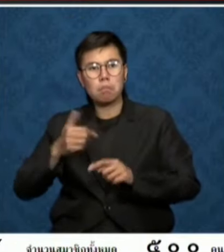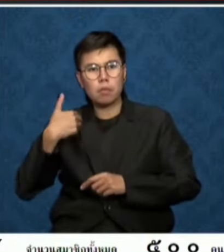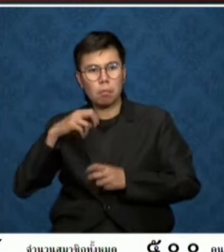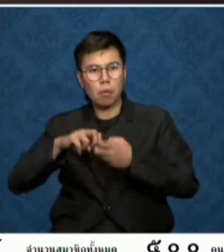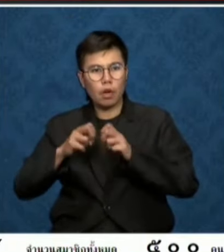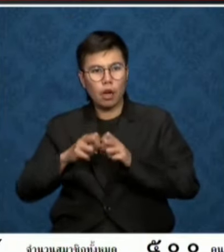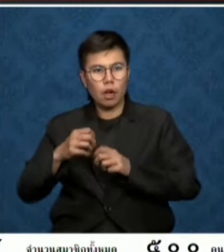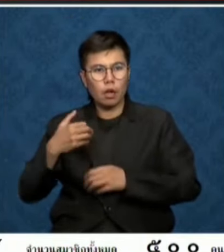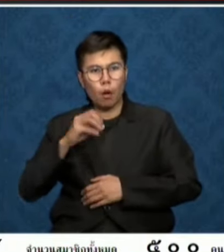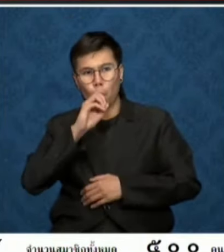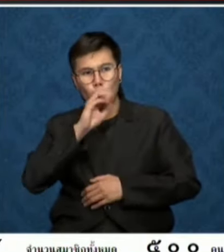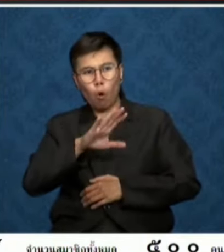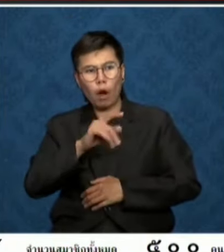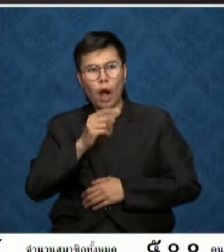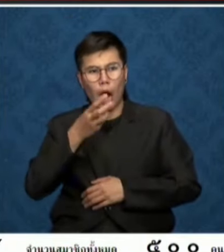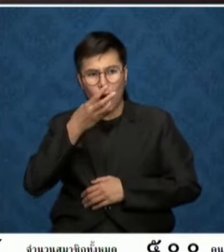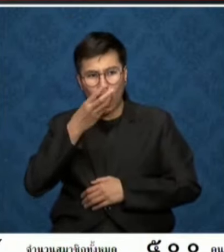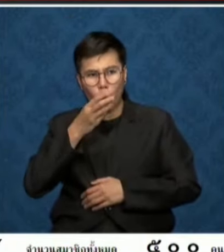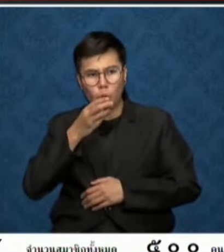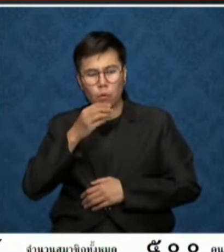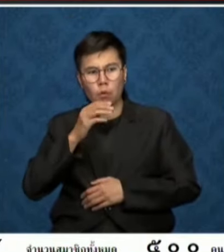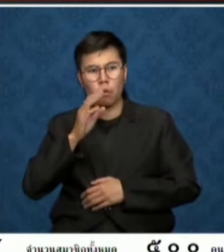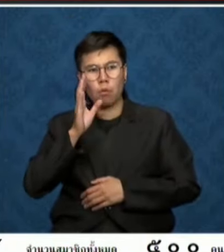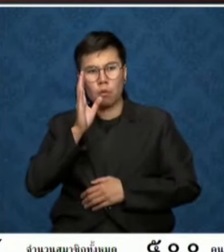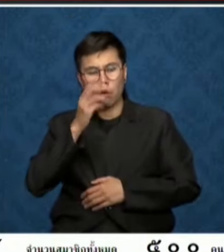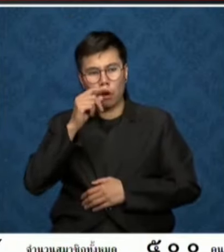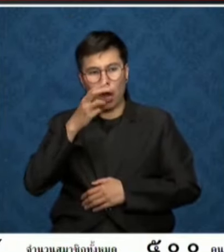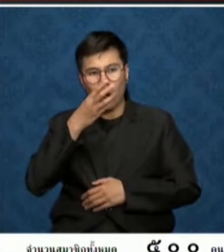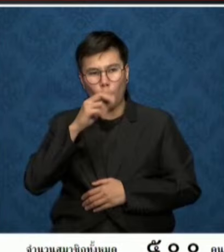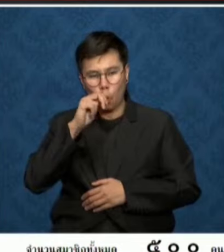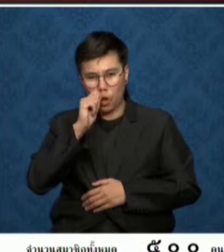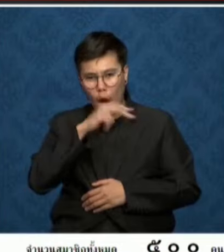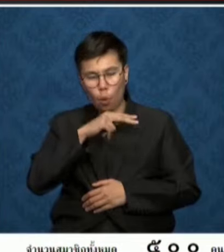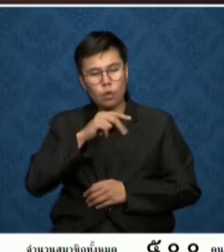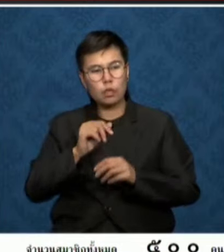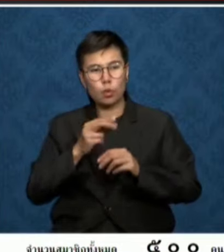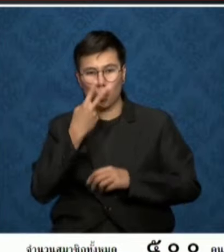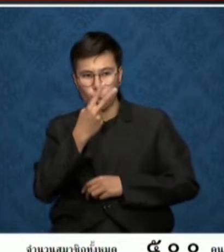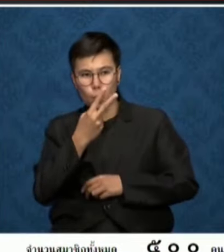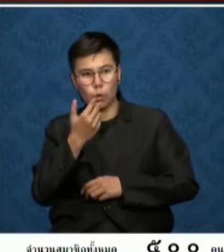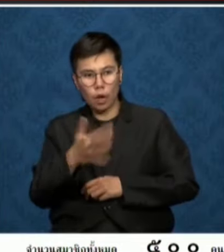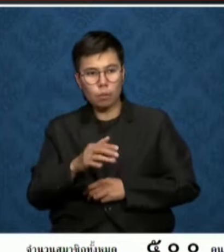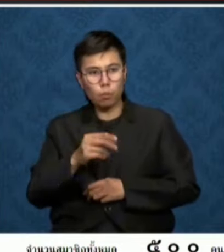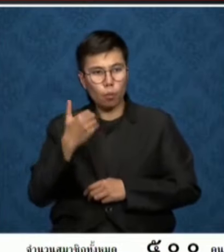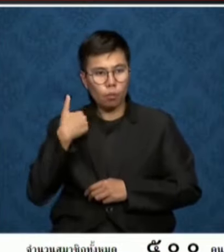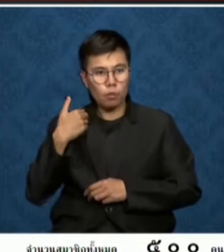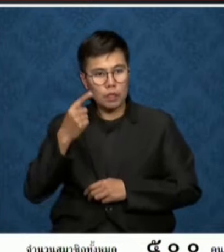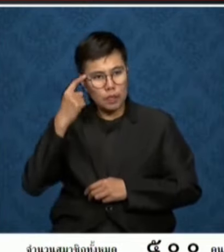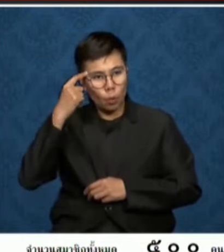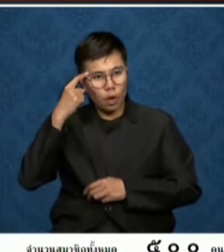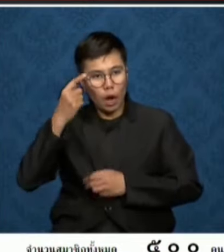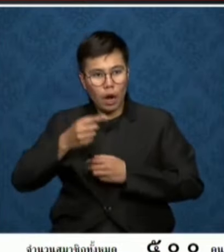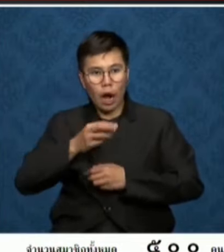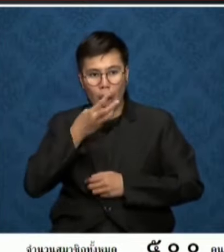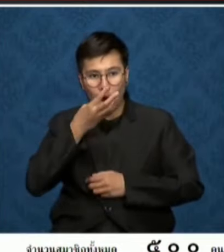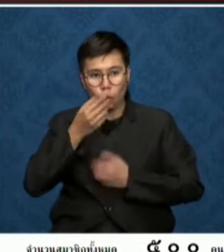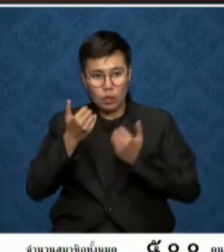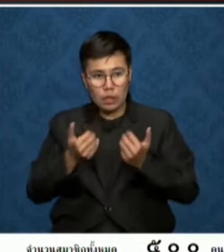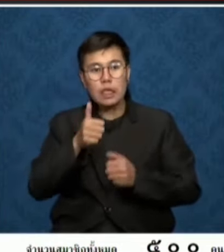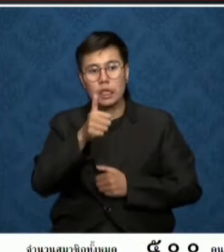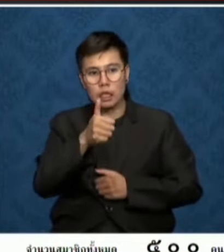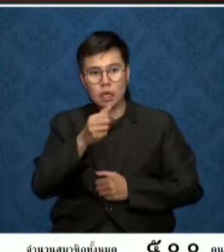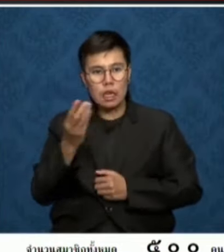กล่าวหาว่าเป็นข้าวเน่านะครับแล้วก็จะขายเป็นราคาถูกเพราะว่าดูอย่างนี้แล้วเนี่ย ผมคิดว่าราคาข้าวตอนนี้มันดีเพราะนั้นถ้าเรารีบ